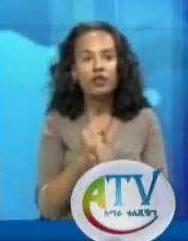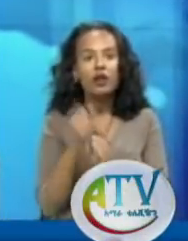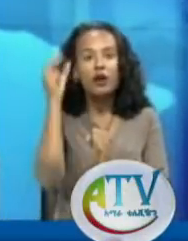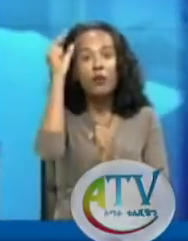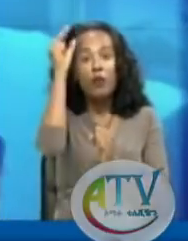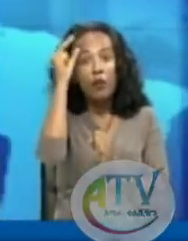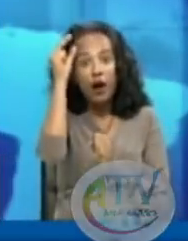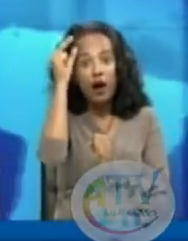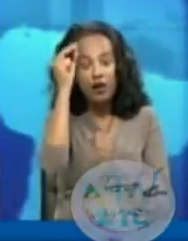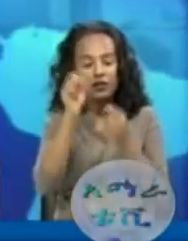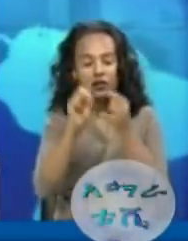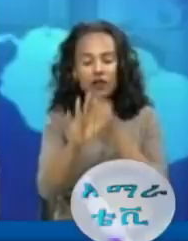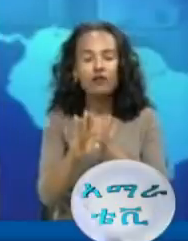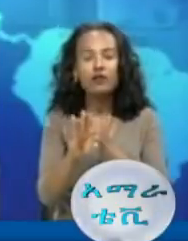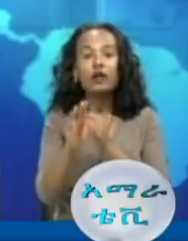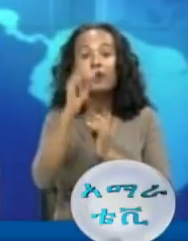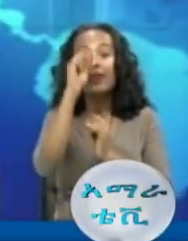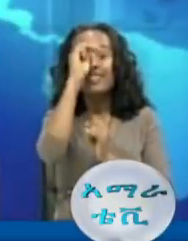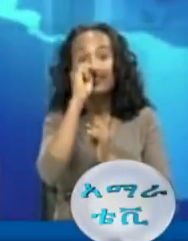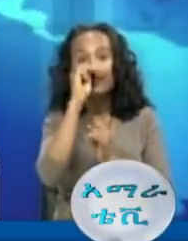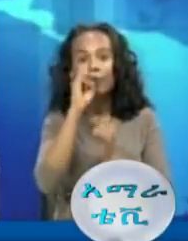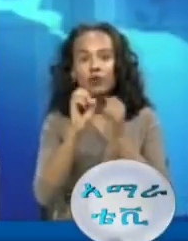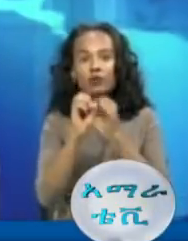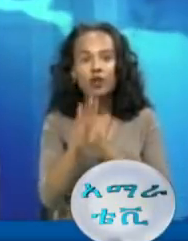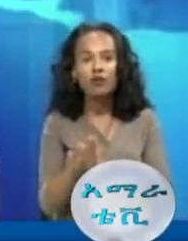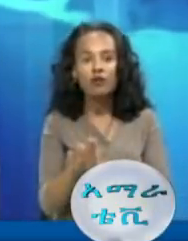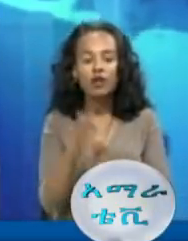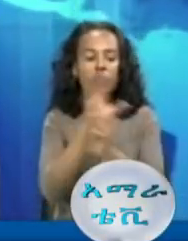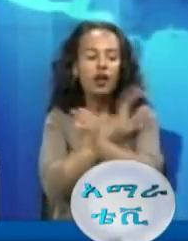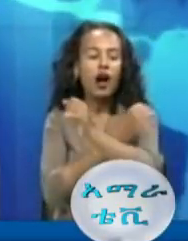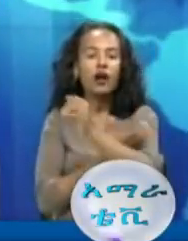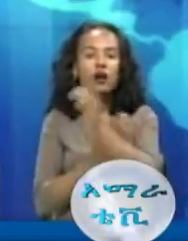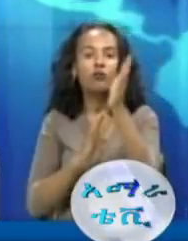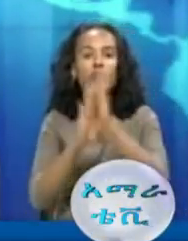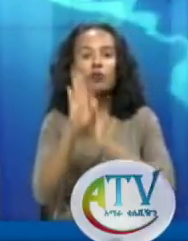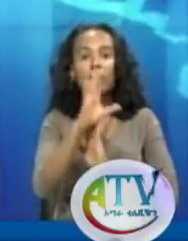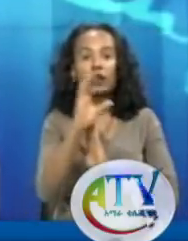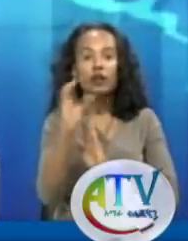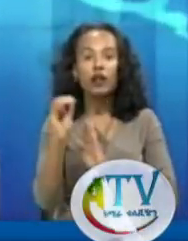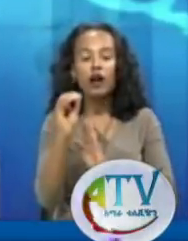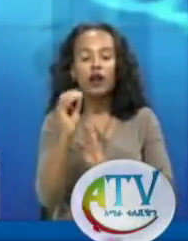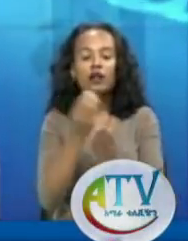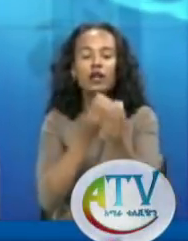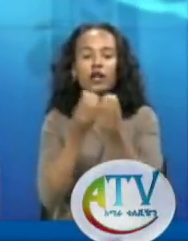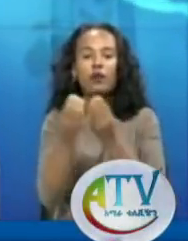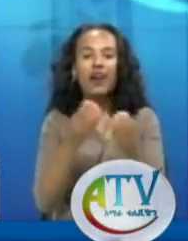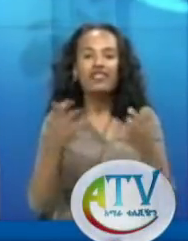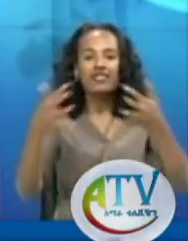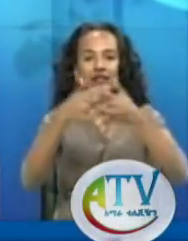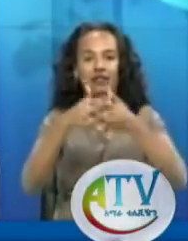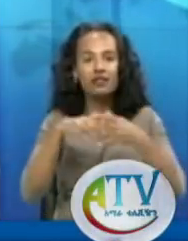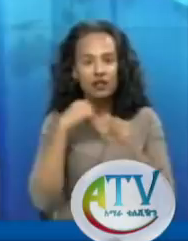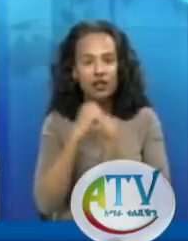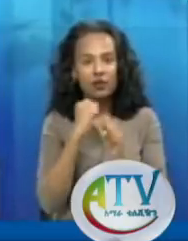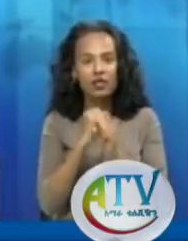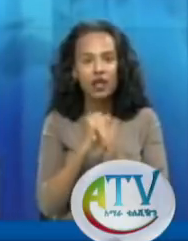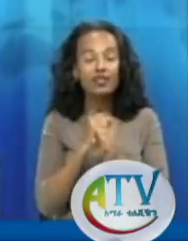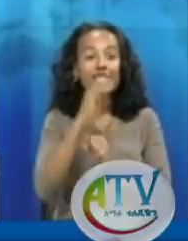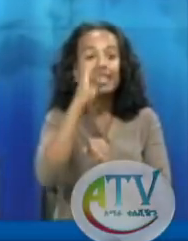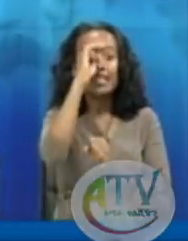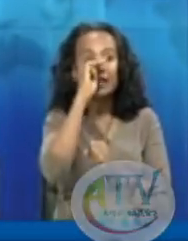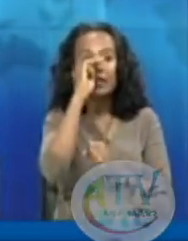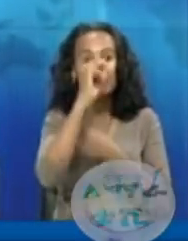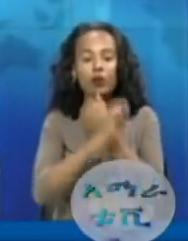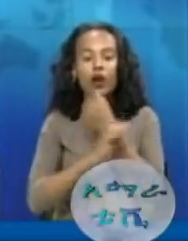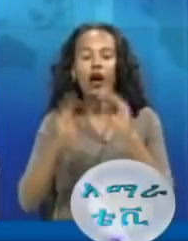ዘርፍ ለእደ ጥበብ ዘርፍ የአቅም ግንባታና የገበያ ትስስር ስራ ለመስራት ኪነ ጥበብ